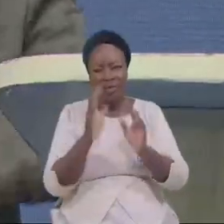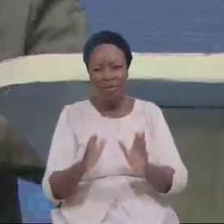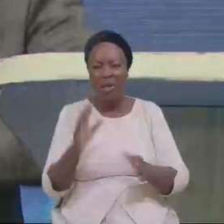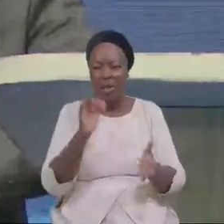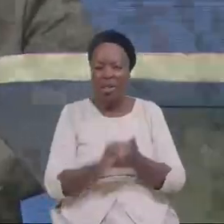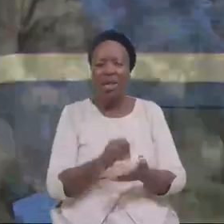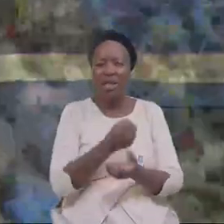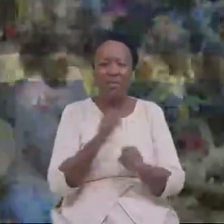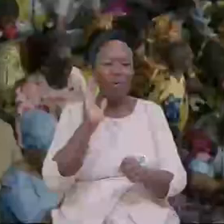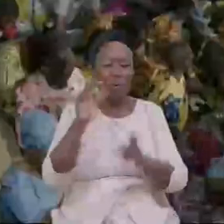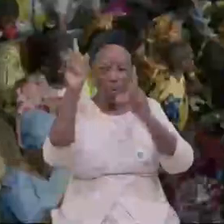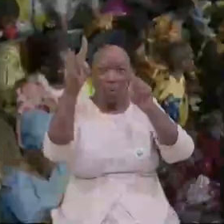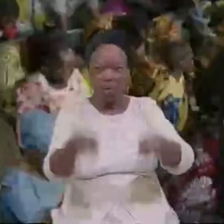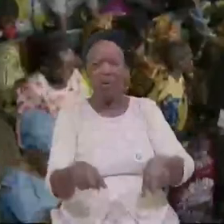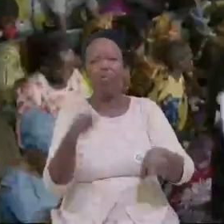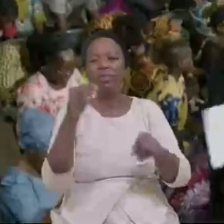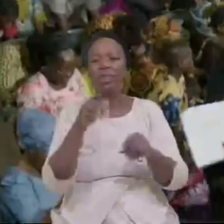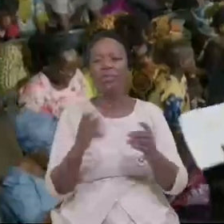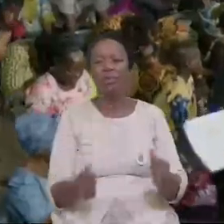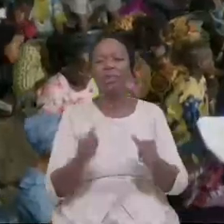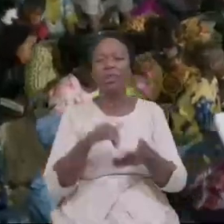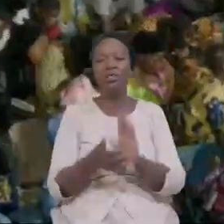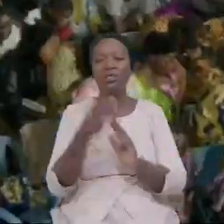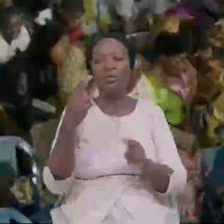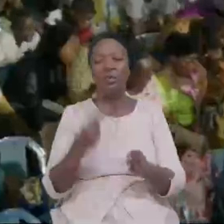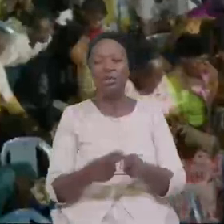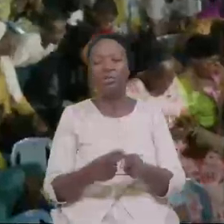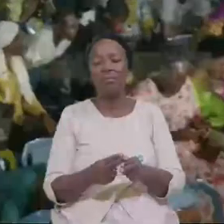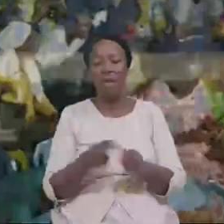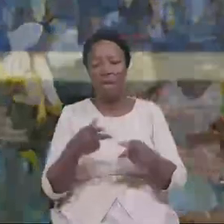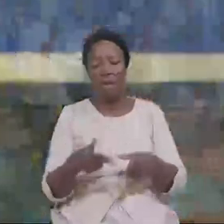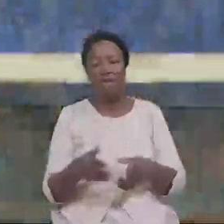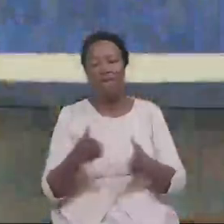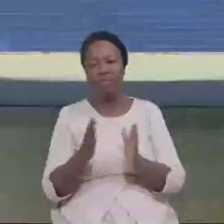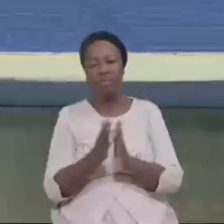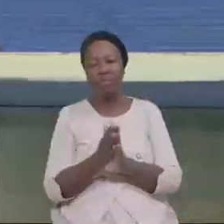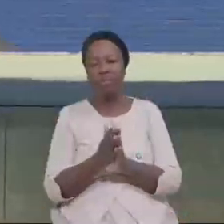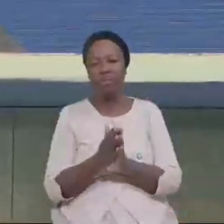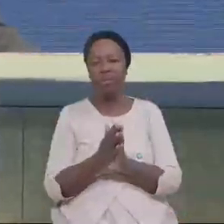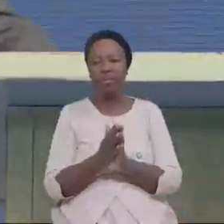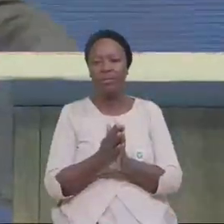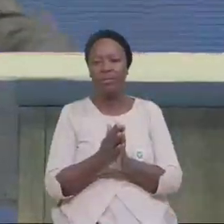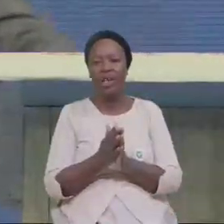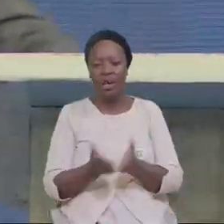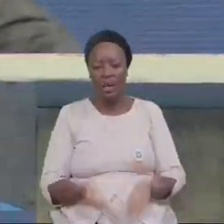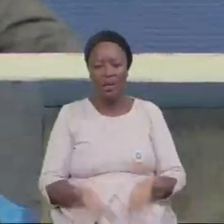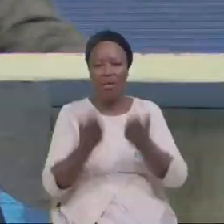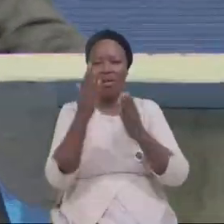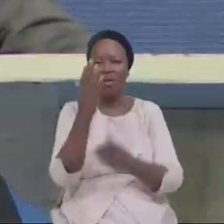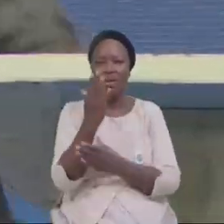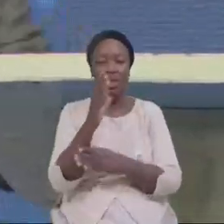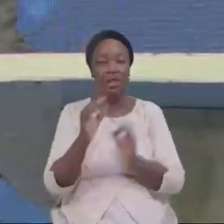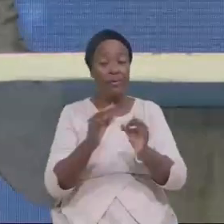salut te parviendra immédiatement. La tête baissée, les yeux fermés, lève ta main. Tu veux